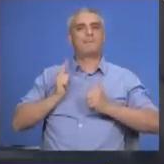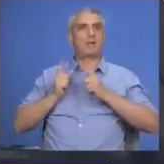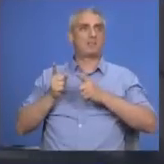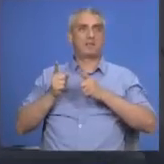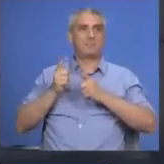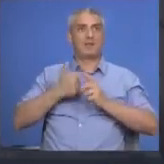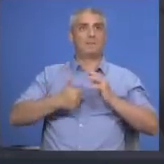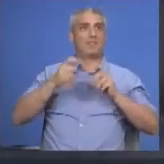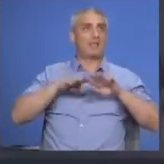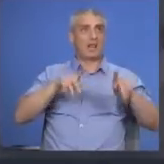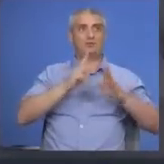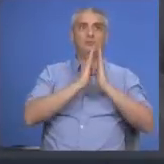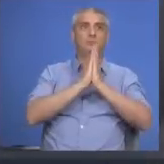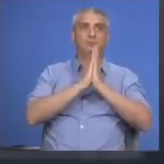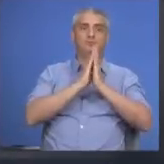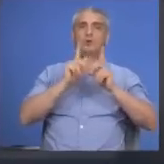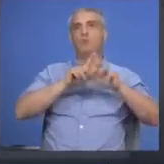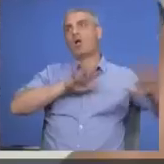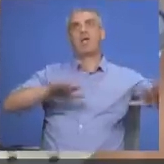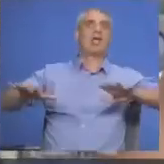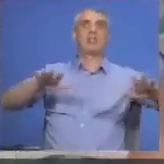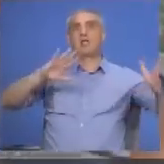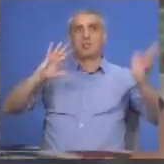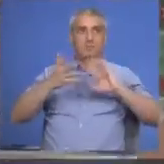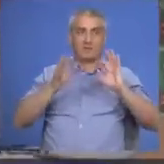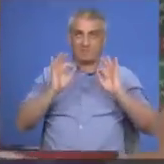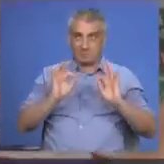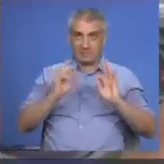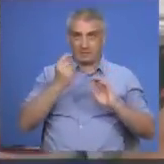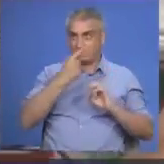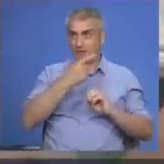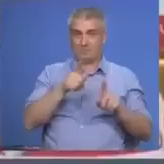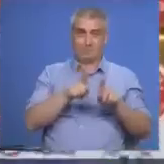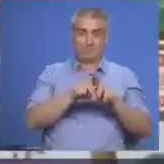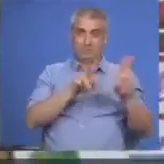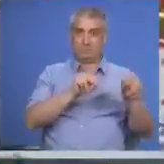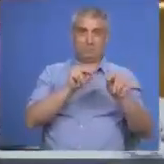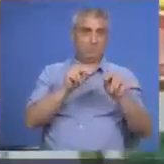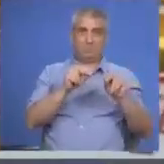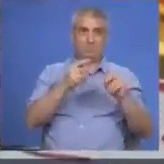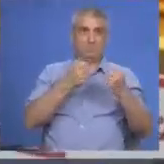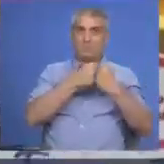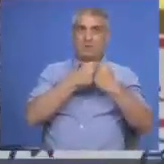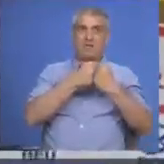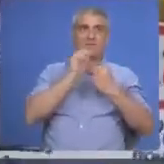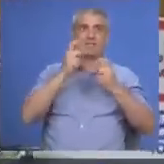מנכ"ל הרשת קורא לזה רעידת אדמה, אבל עם רמות מחירים דומות ובלי מאבק